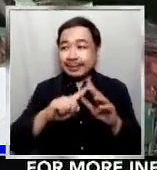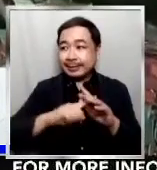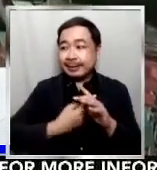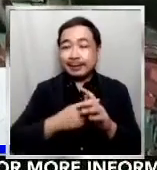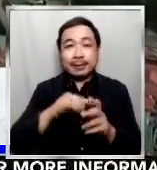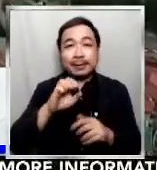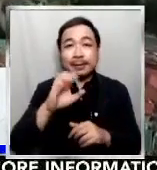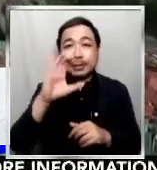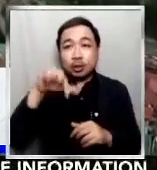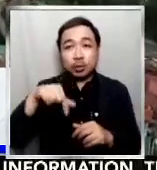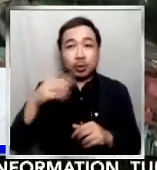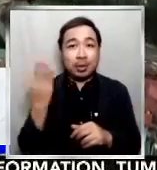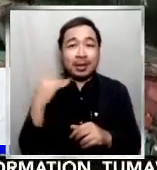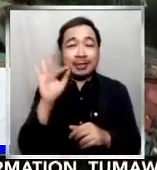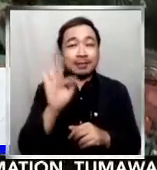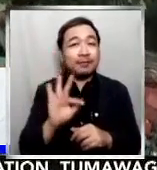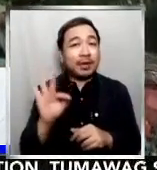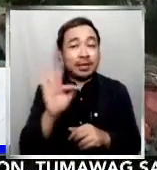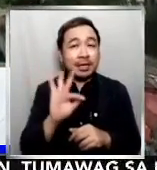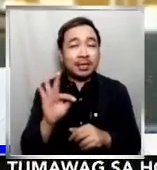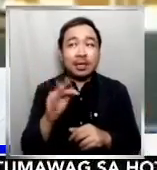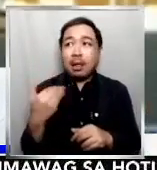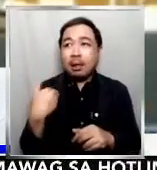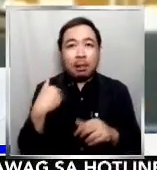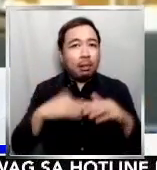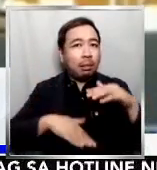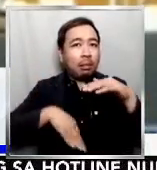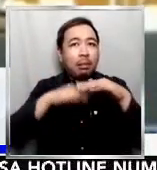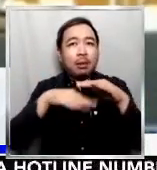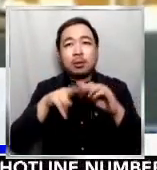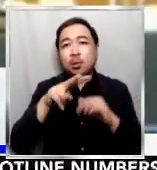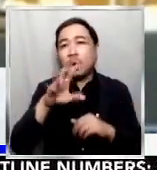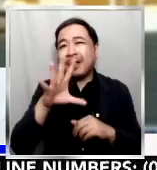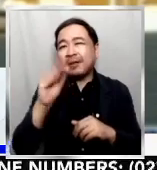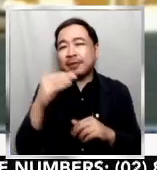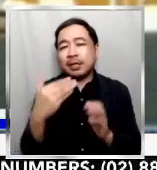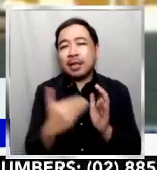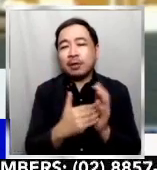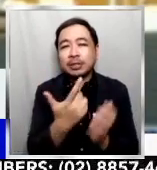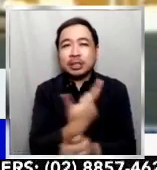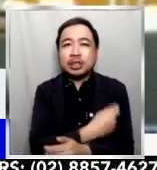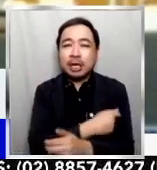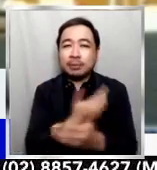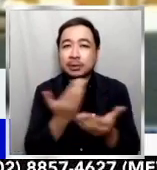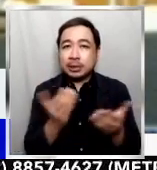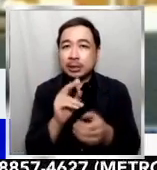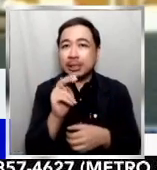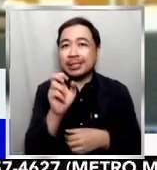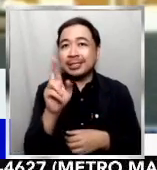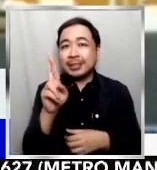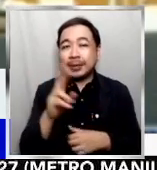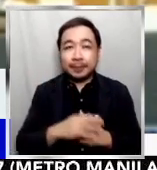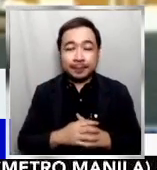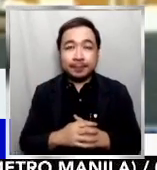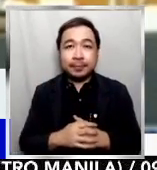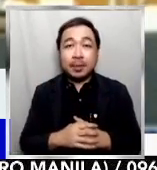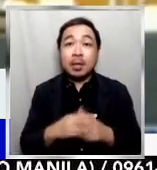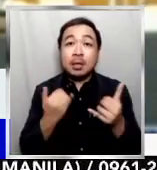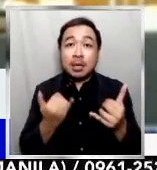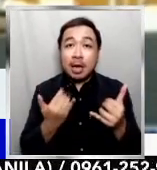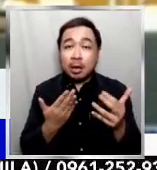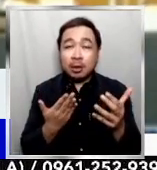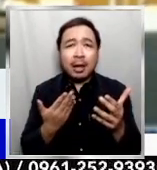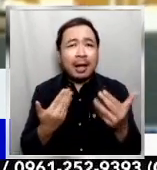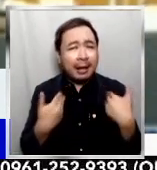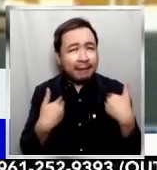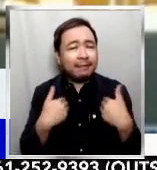umaabot sa 250,000 jobs ang NCR. Nag-high po ang NCR ng 210,000 jobs in one